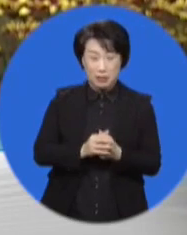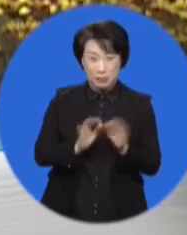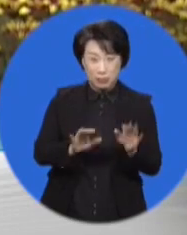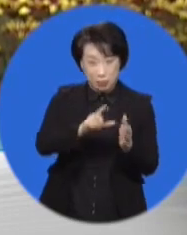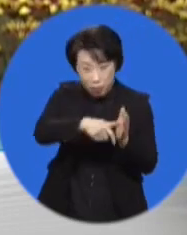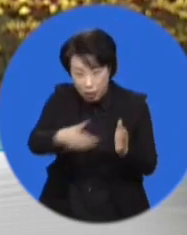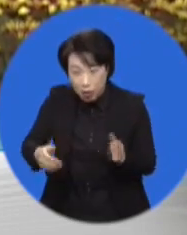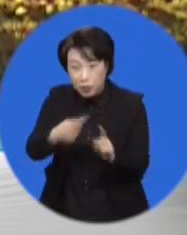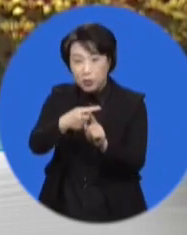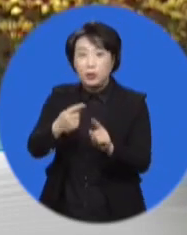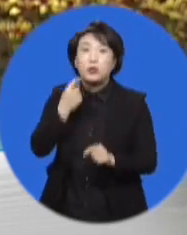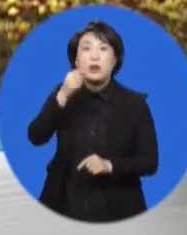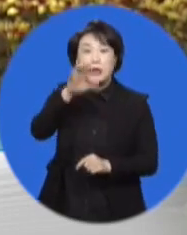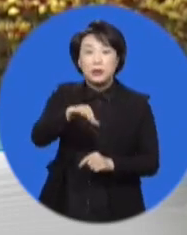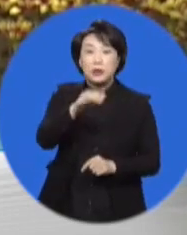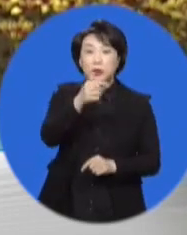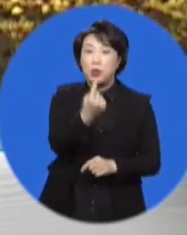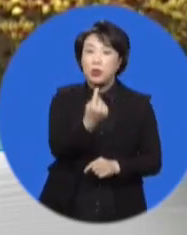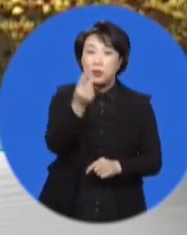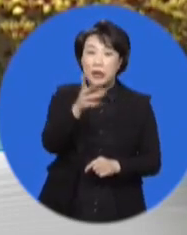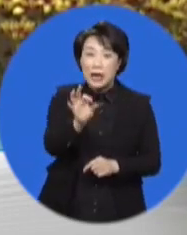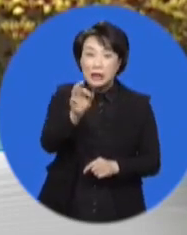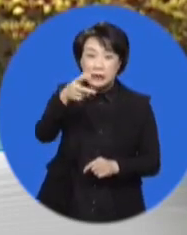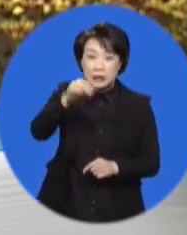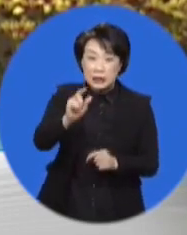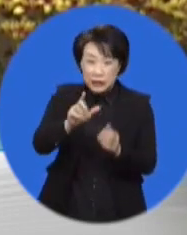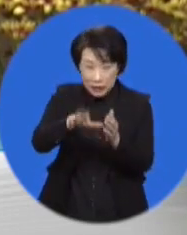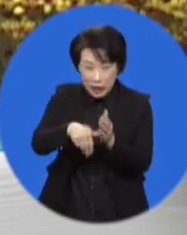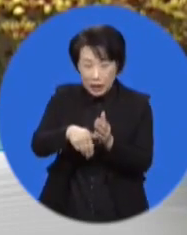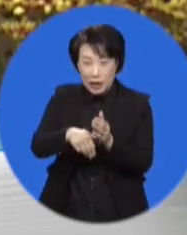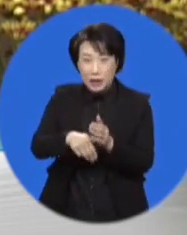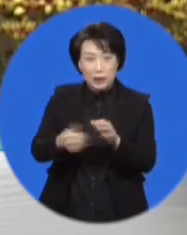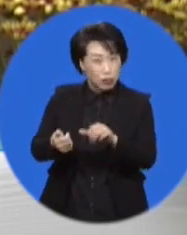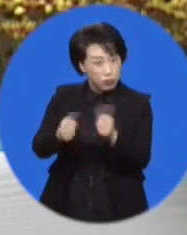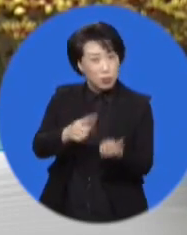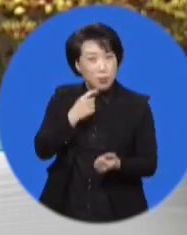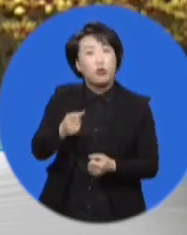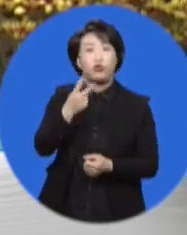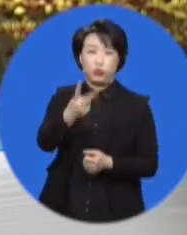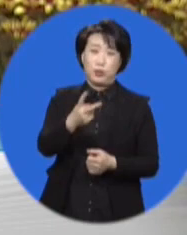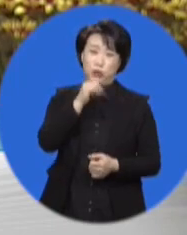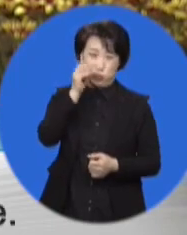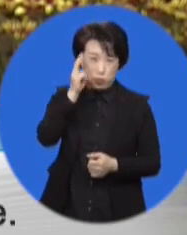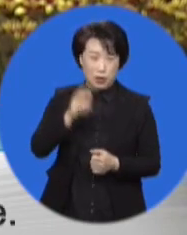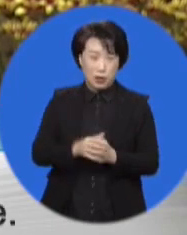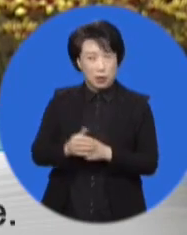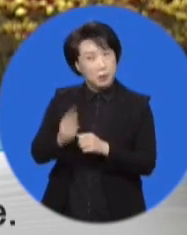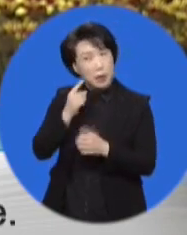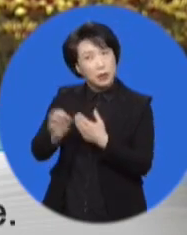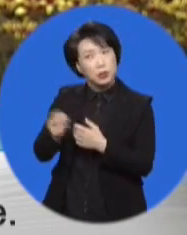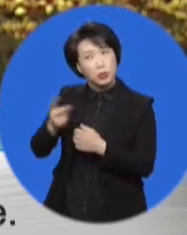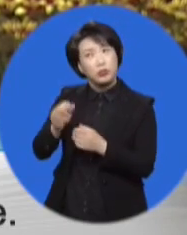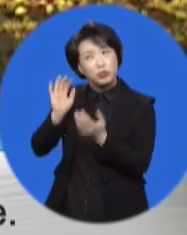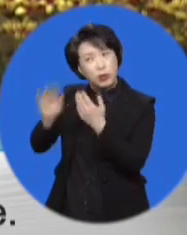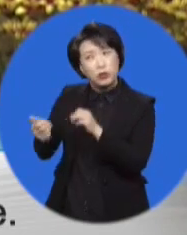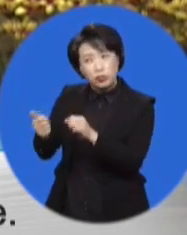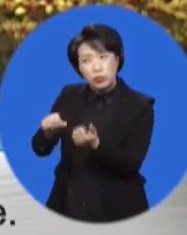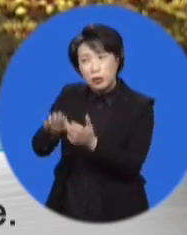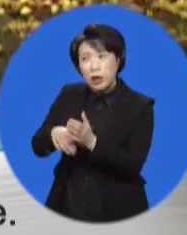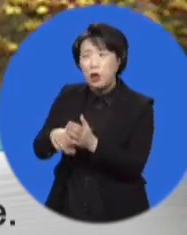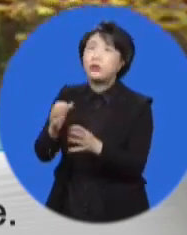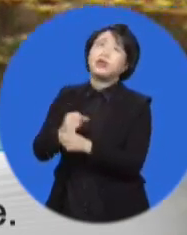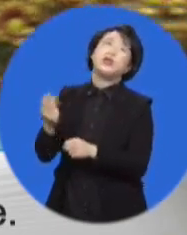죽을 뻔했어요. 거기서 죽었어야 돼요. 죽는다 했으면 2010년도에 난 죽었어야 돼요, 진짜. 죽었어야